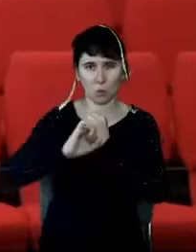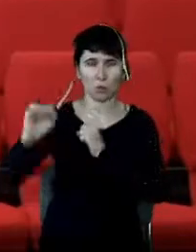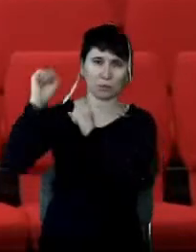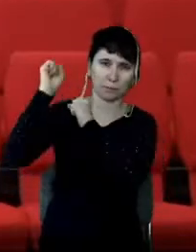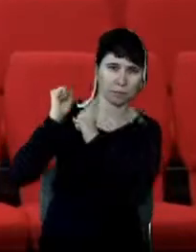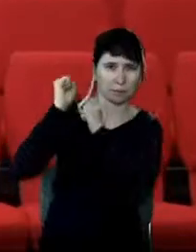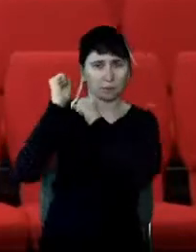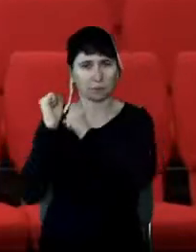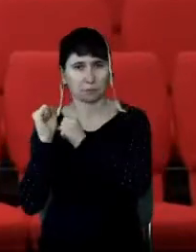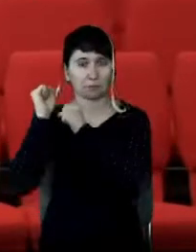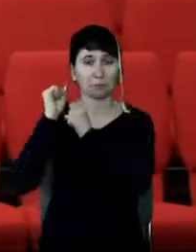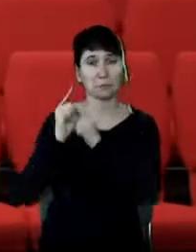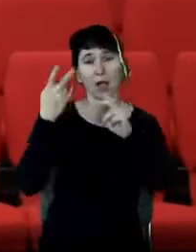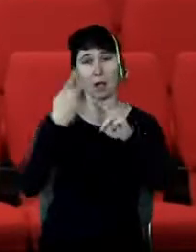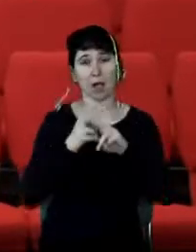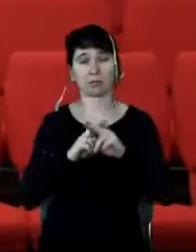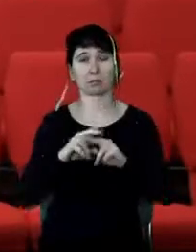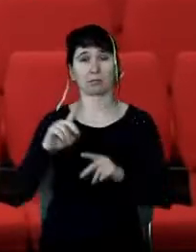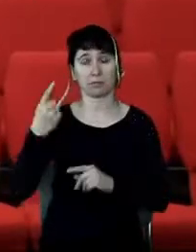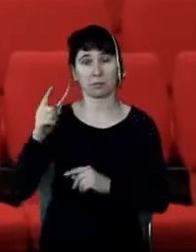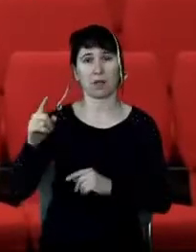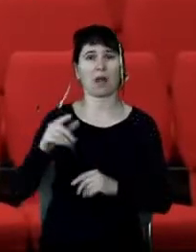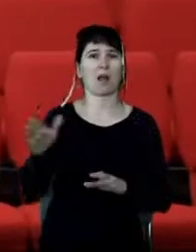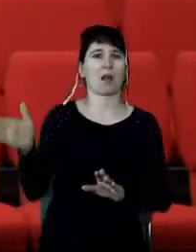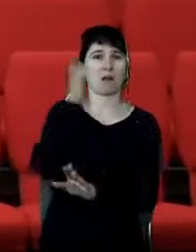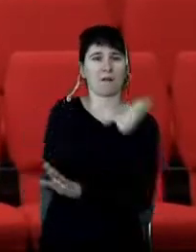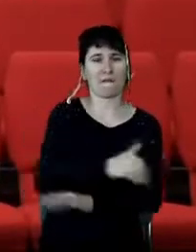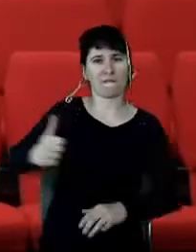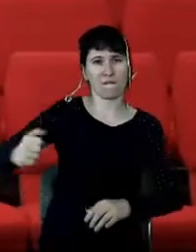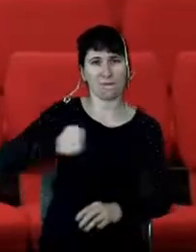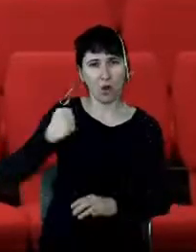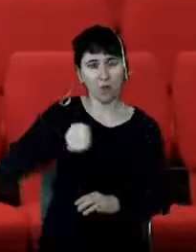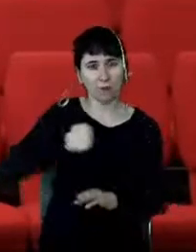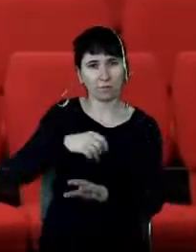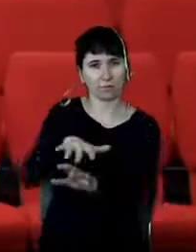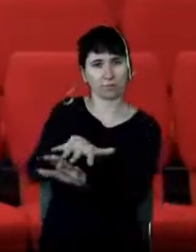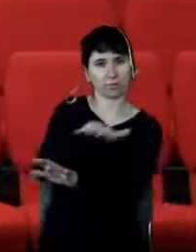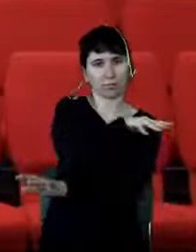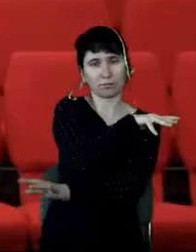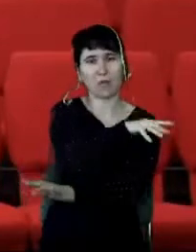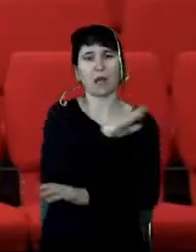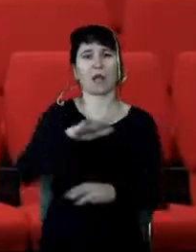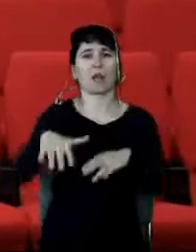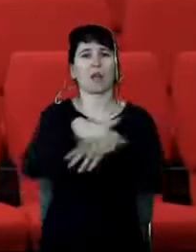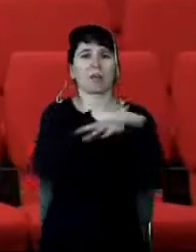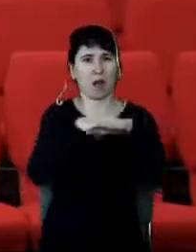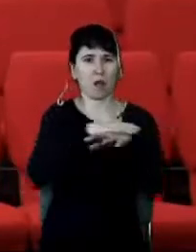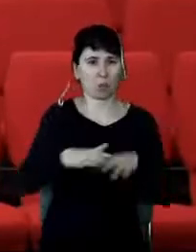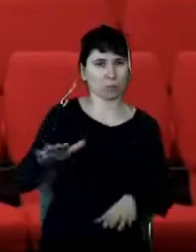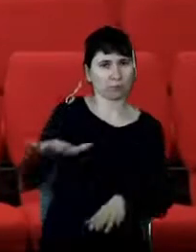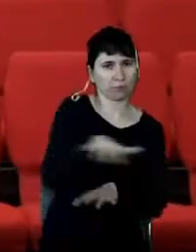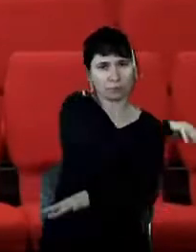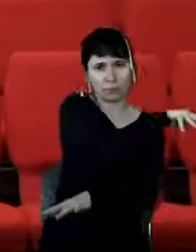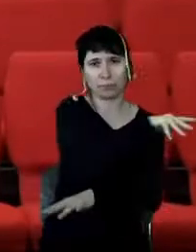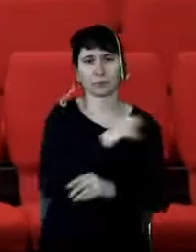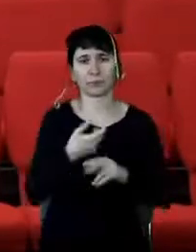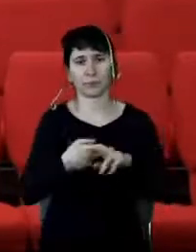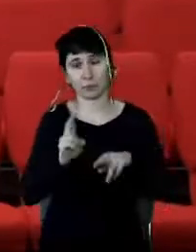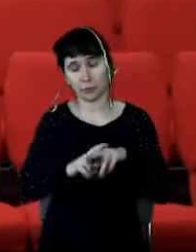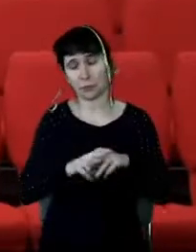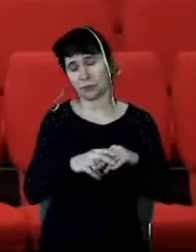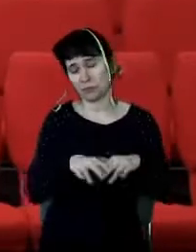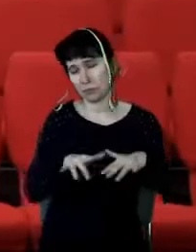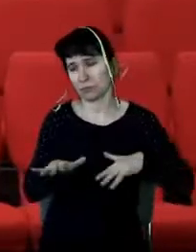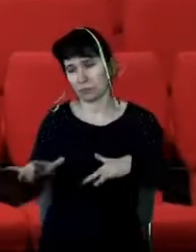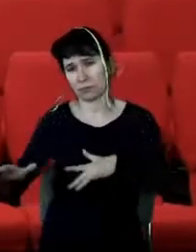йшли перед Господом, а після цього йшли військові та решта народу за ковчегом Господнього завіту. І